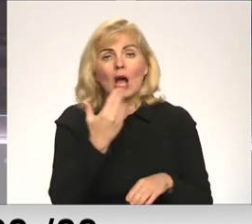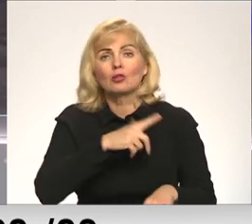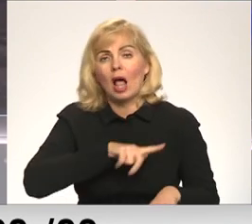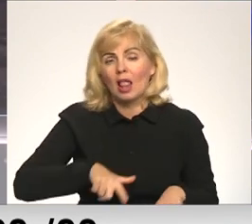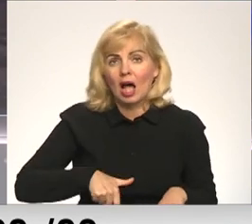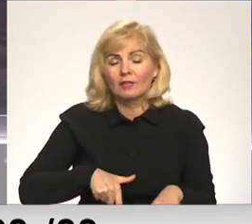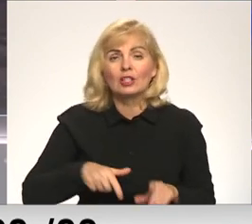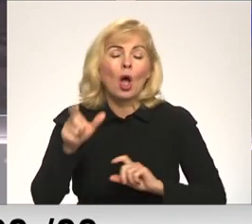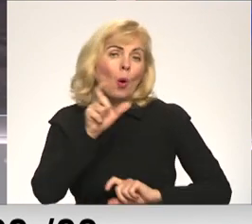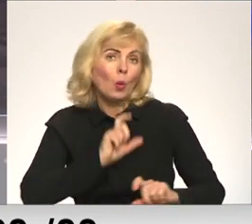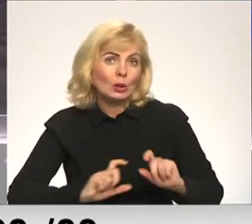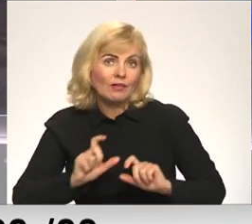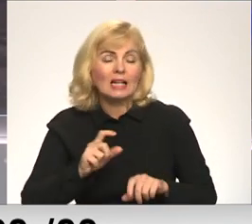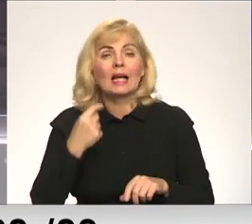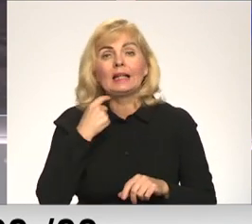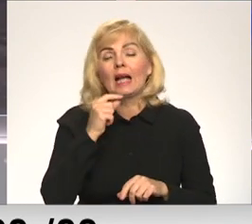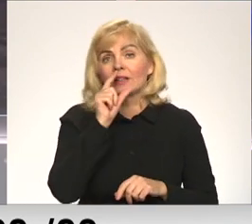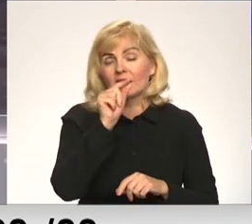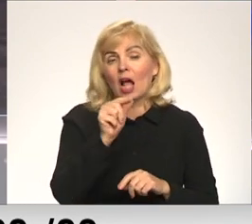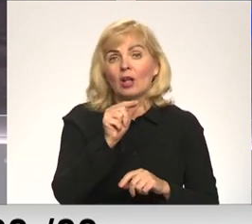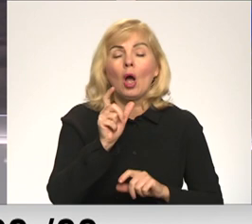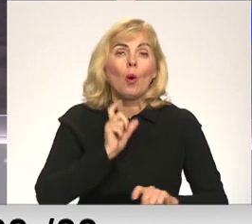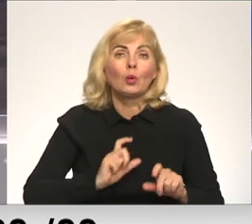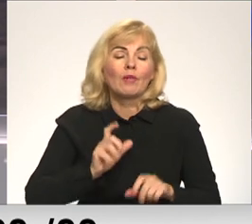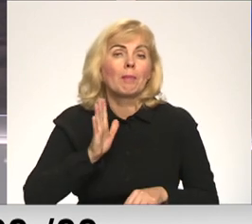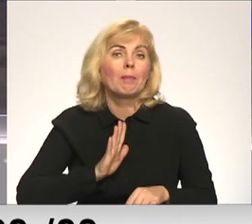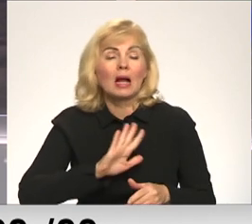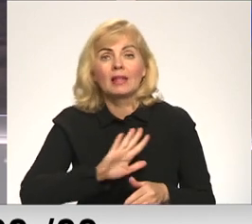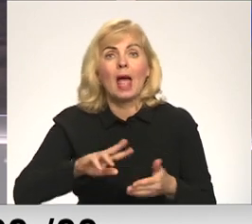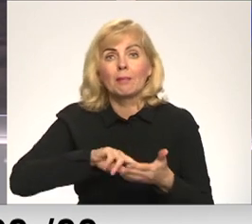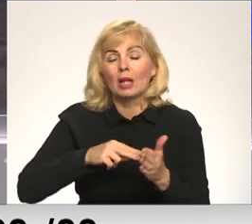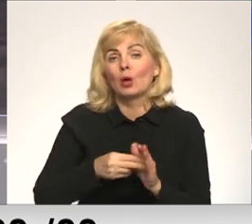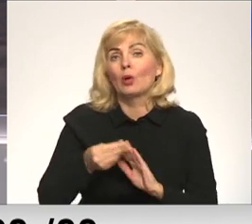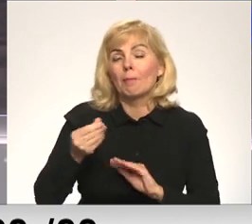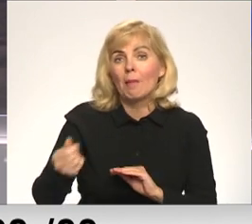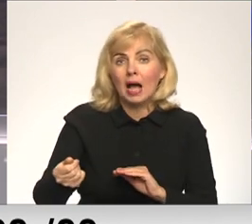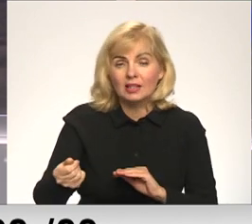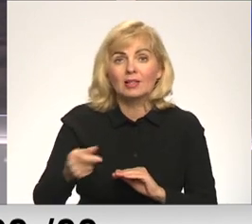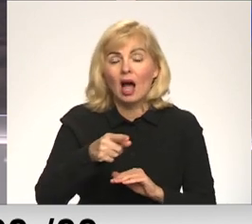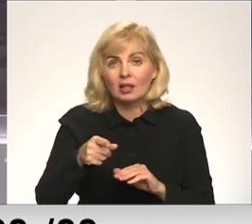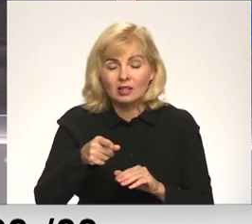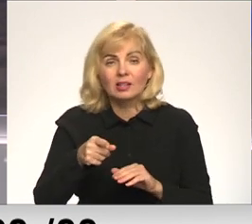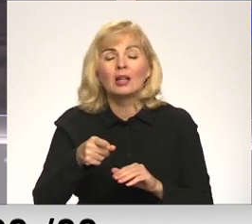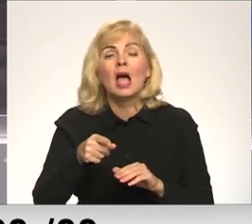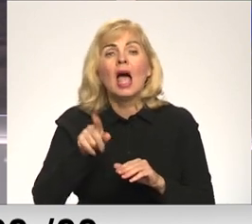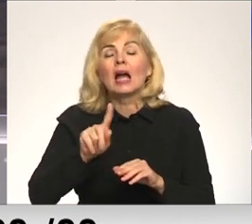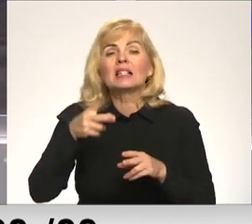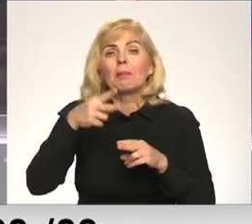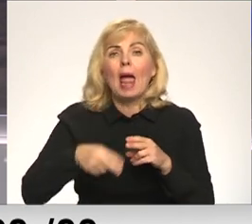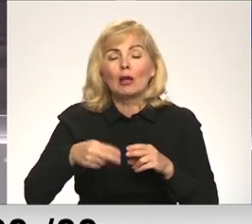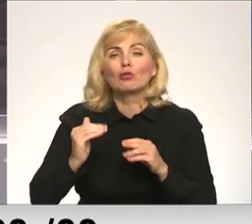Latvijas universitāti un Rīgas Stradiņu universitāti pagaidām neplānot maksas rezidentūras vietas nākamajam mācību